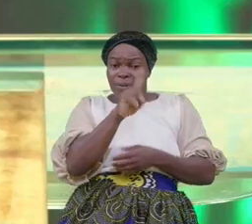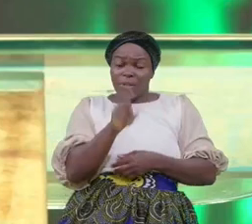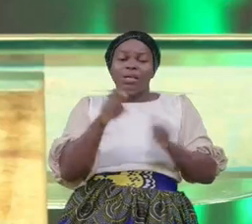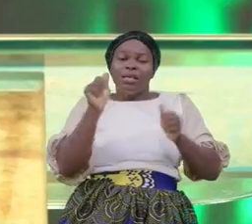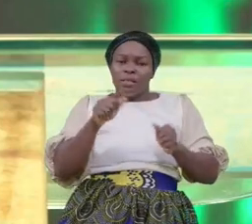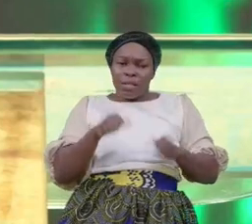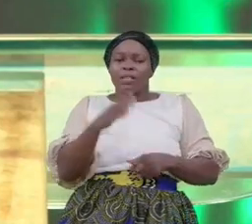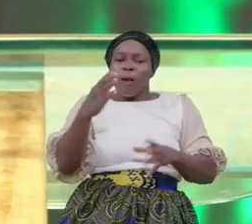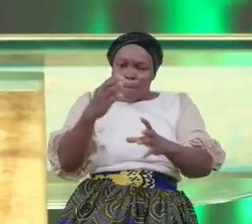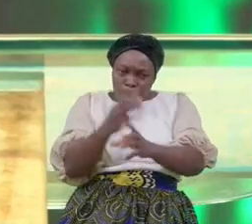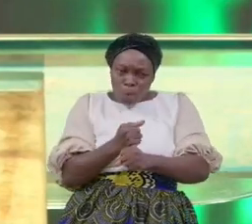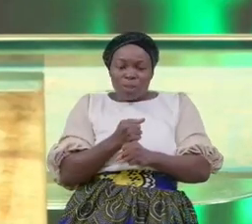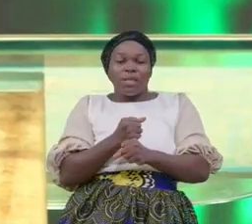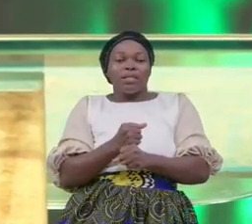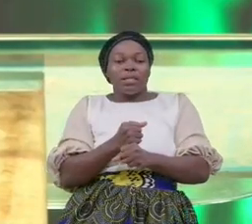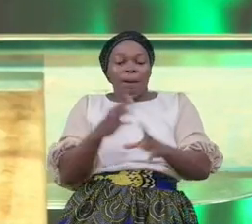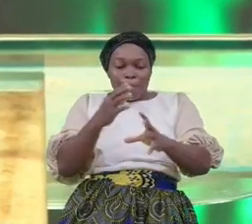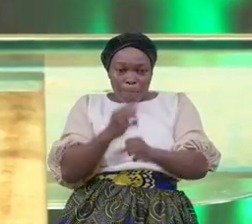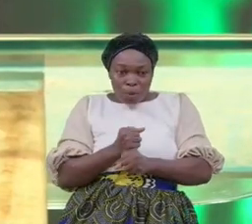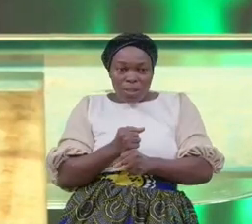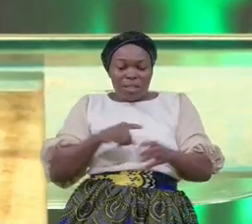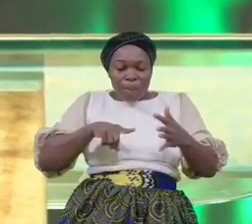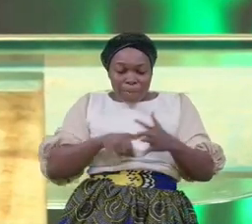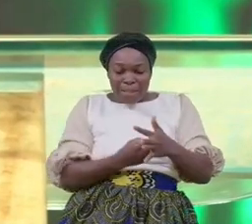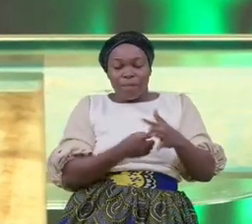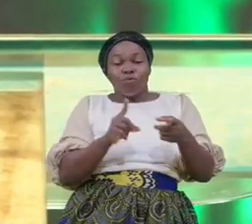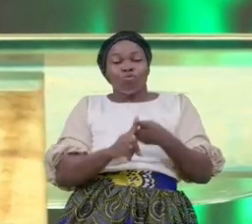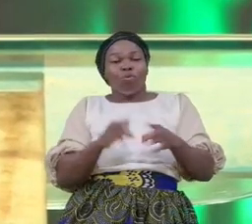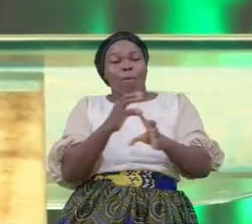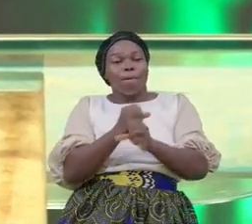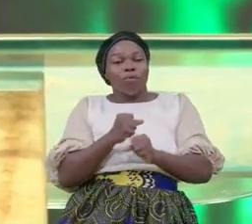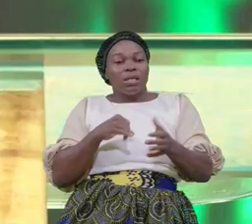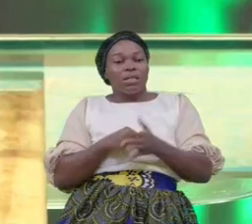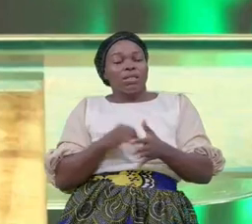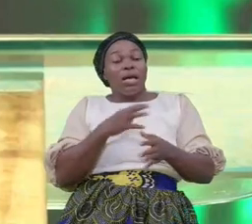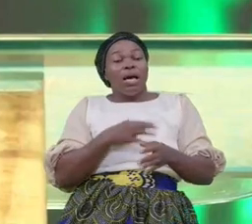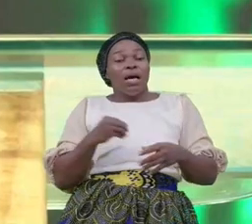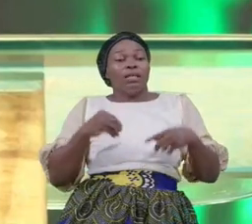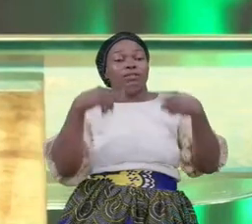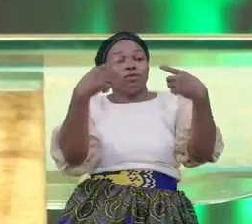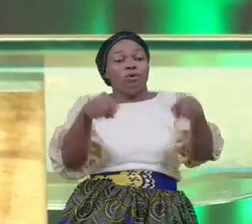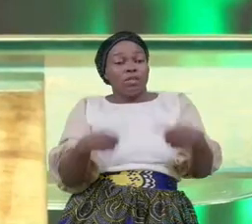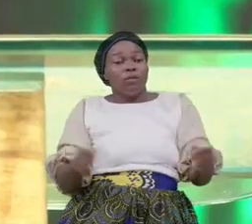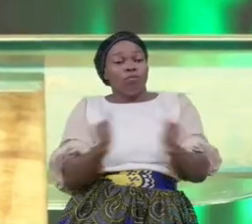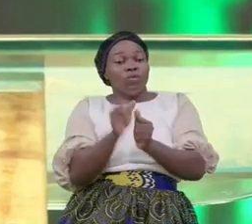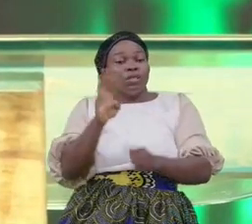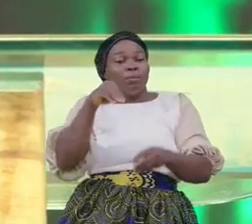cela? Possédez cela. Commence la conquête. Fais-lui la guerre.